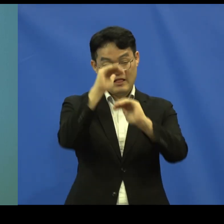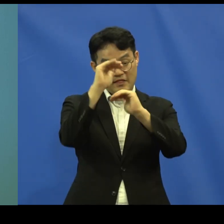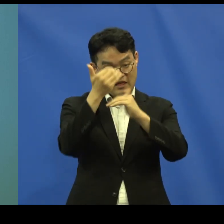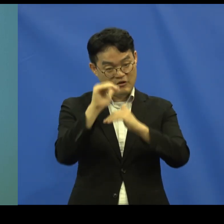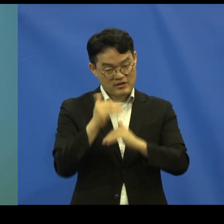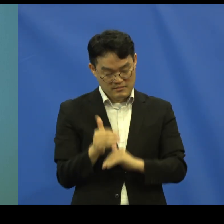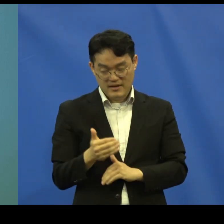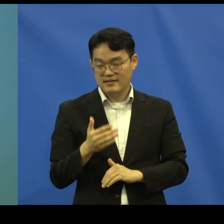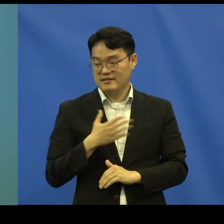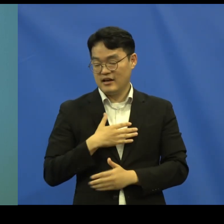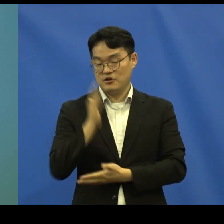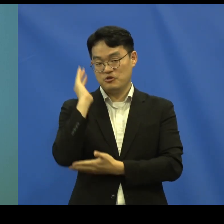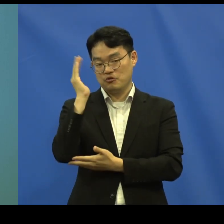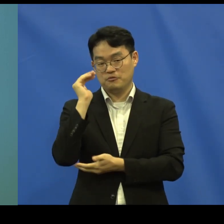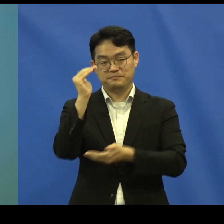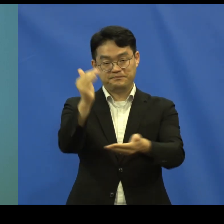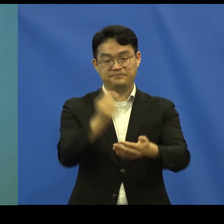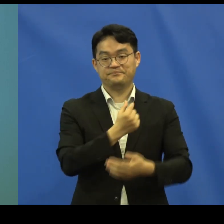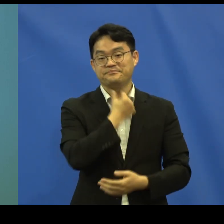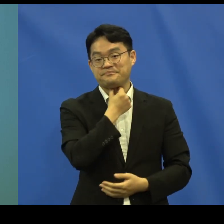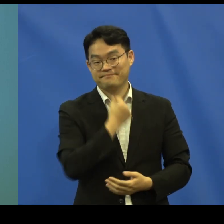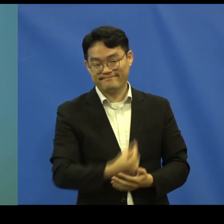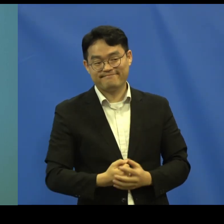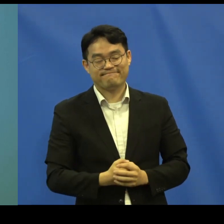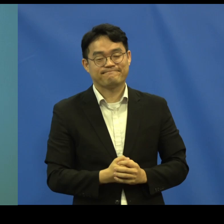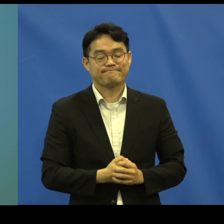가지 좀 다루려고 하는데요.